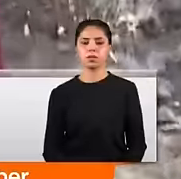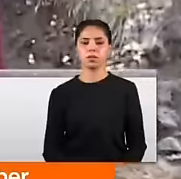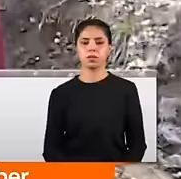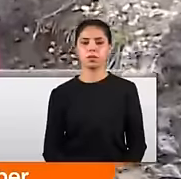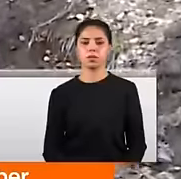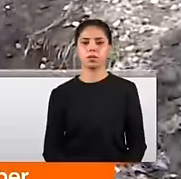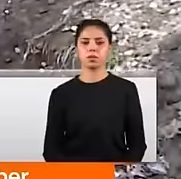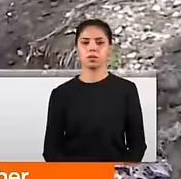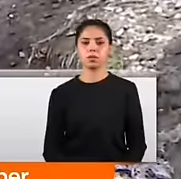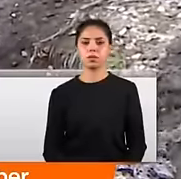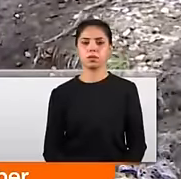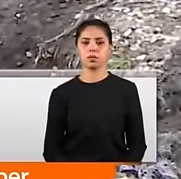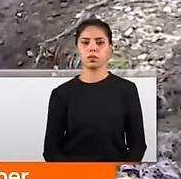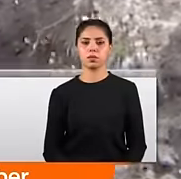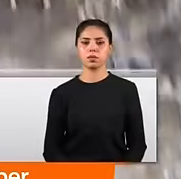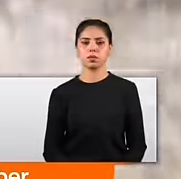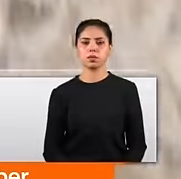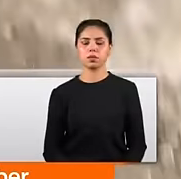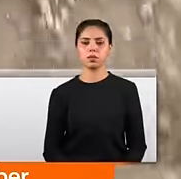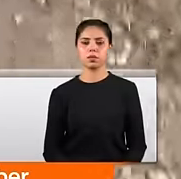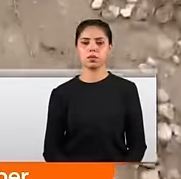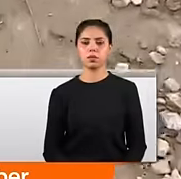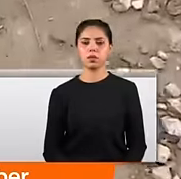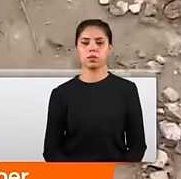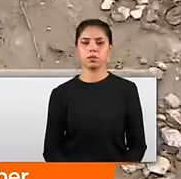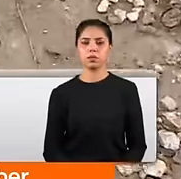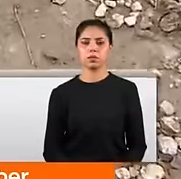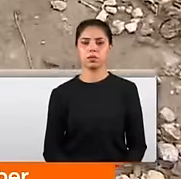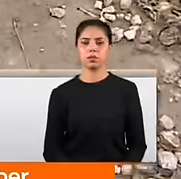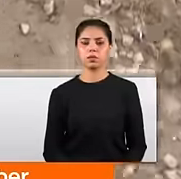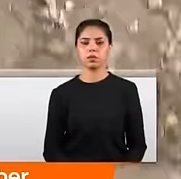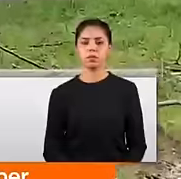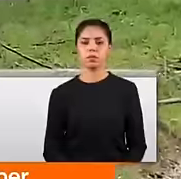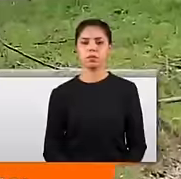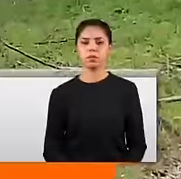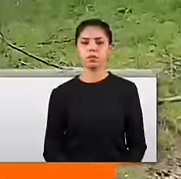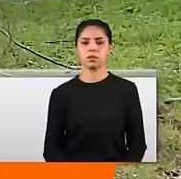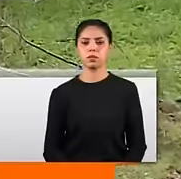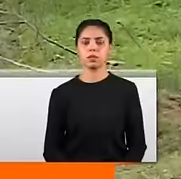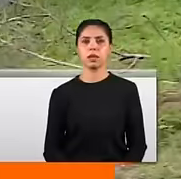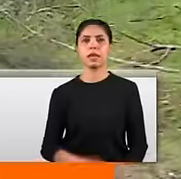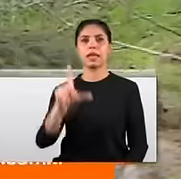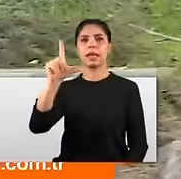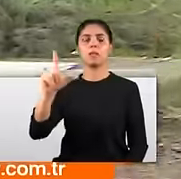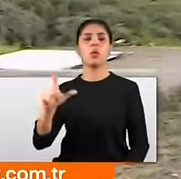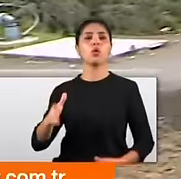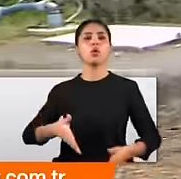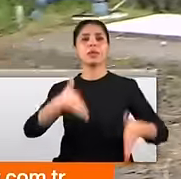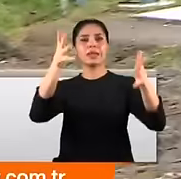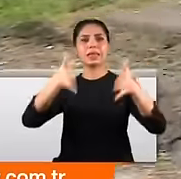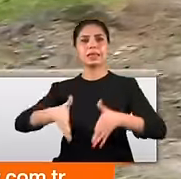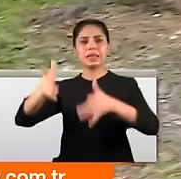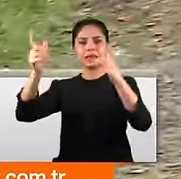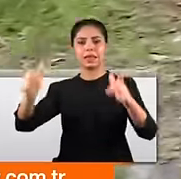getirtiremiyorum. Ayakta duramıyorum. Bak şu anda da titriyorum. Evet. Sıkıntıdayız. Limanoğlu sitesinde yaşayan hasta